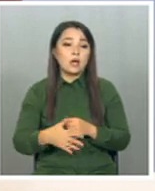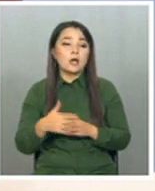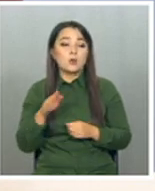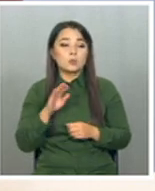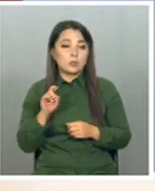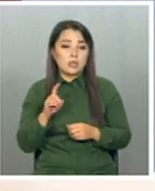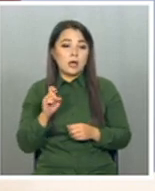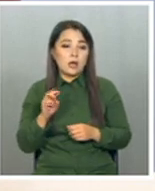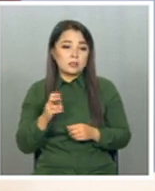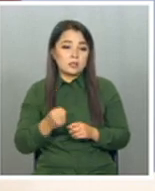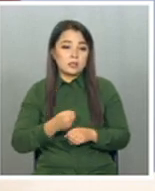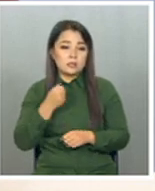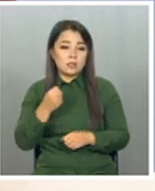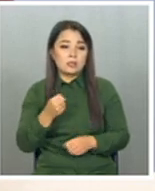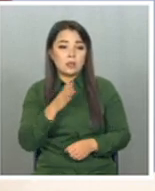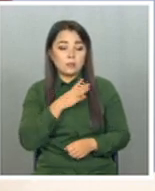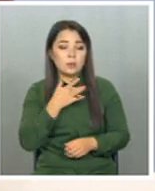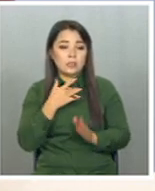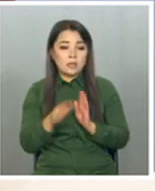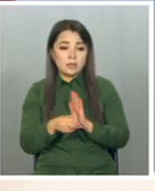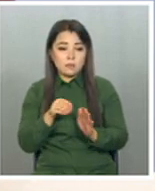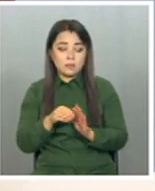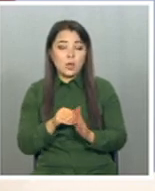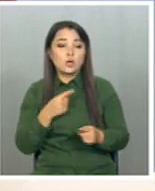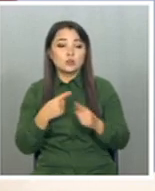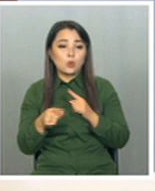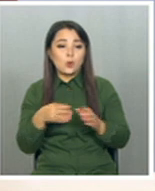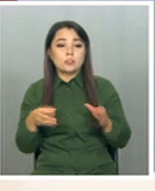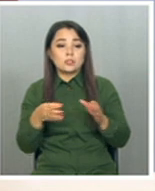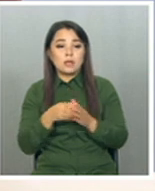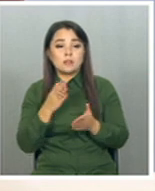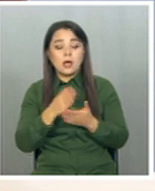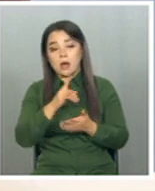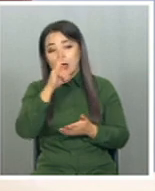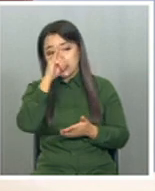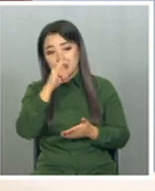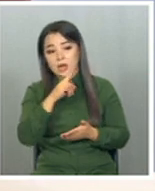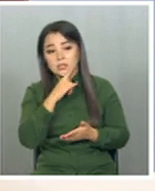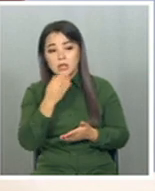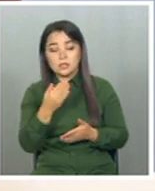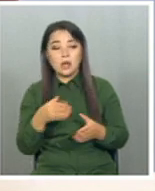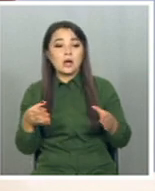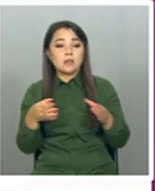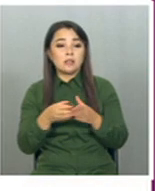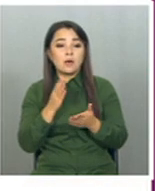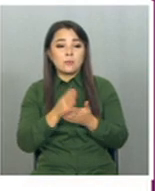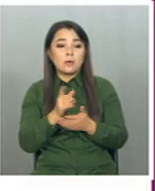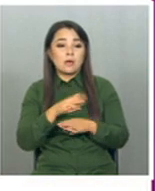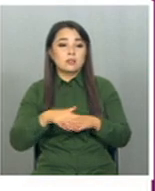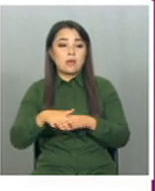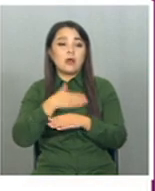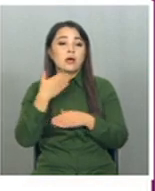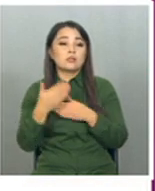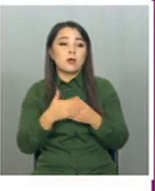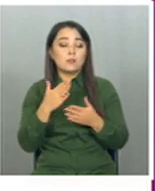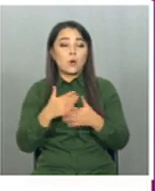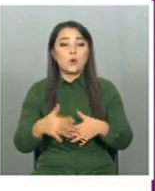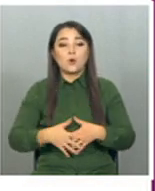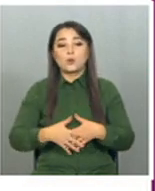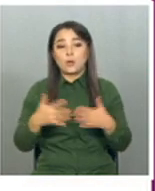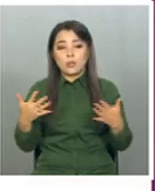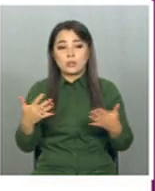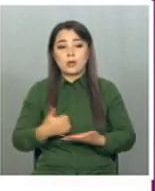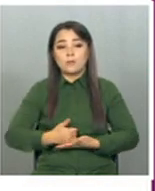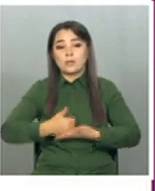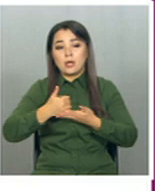етіп сайлап еді. Жоңғарлармен күреске қазақтарды жұмылдырушы қалық алдындағы үлкен